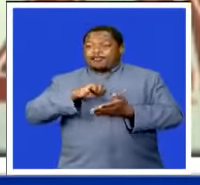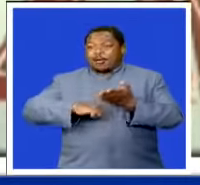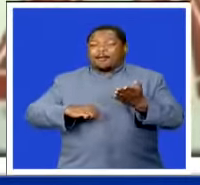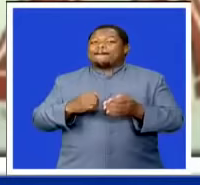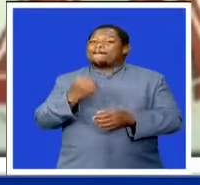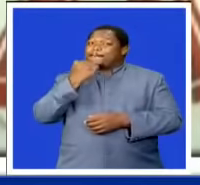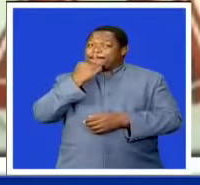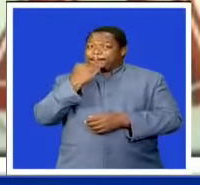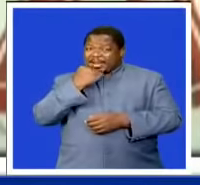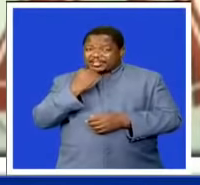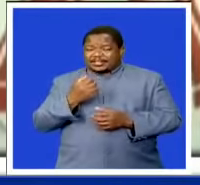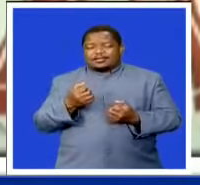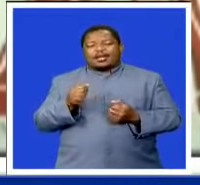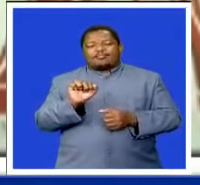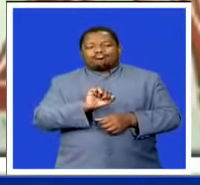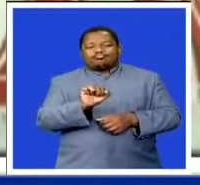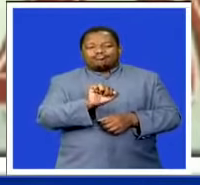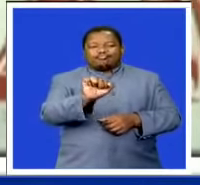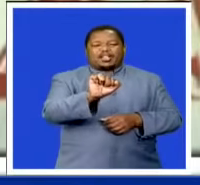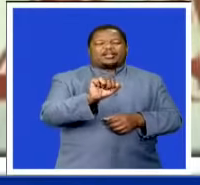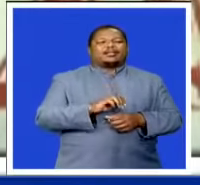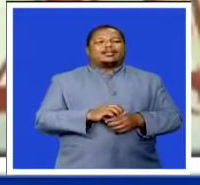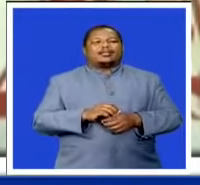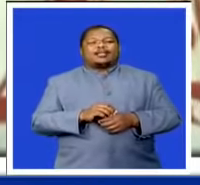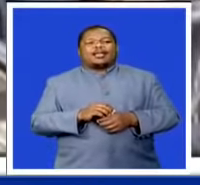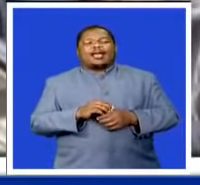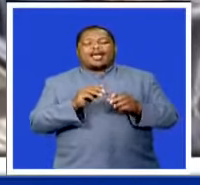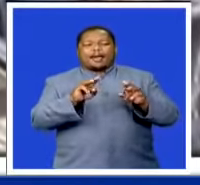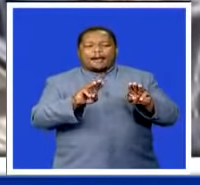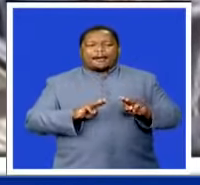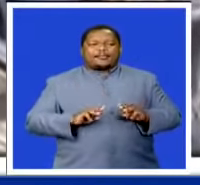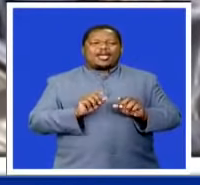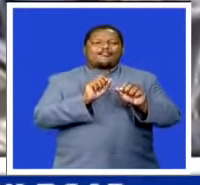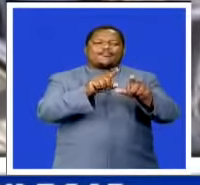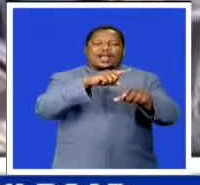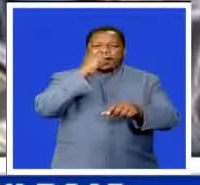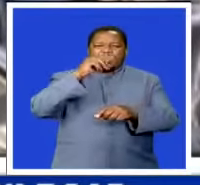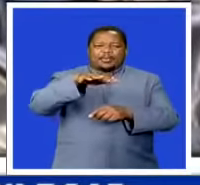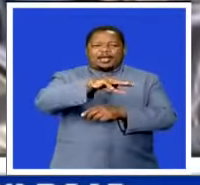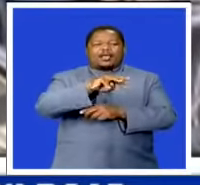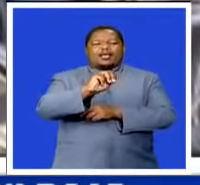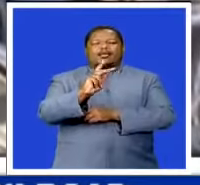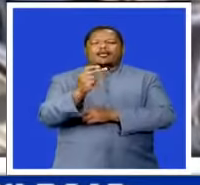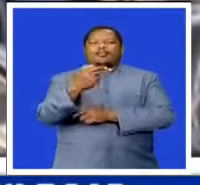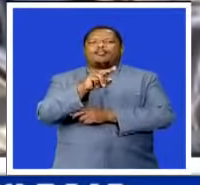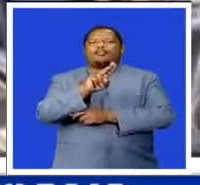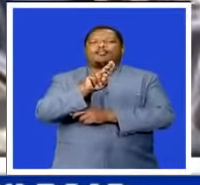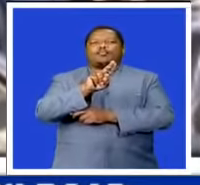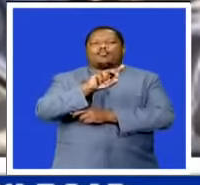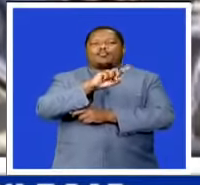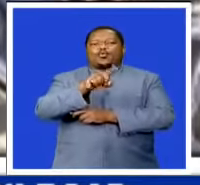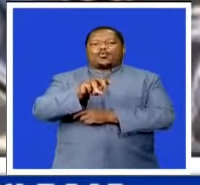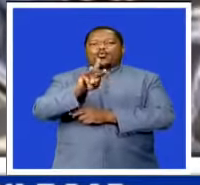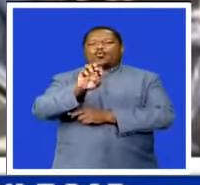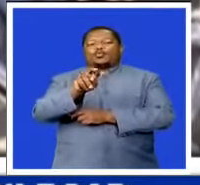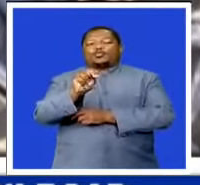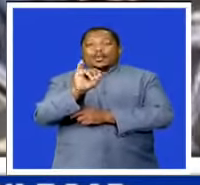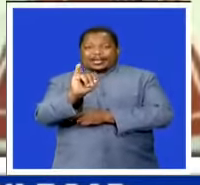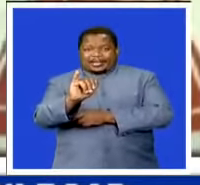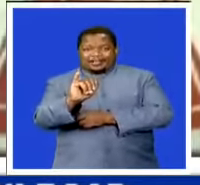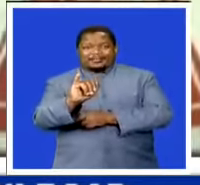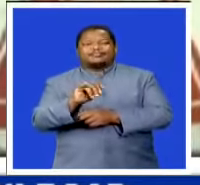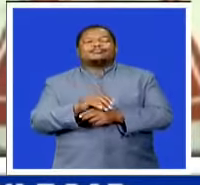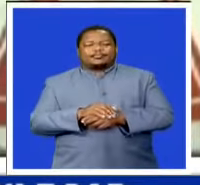likona emkhuzweni. Nangivela lakoneni kwachamuka ama-truck langu-2 alandzela imoto ngemuva.